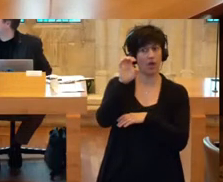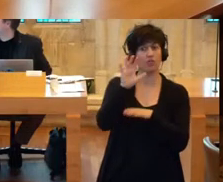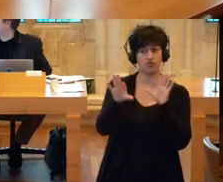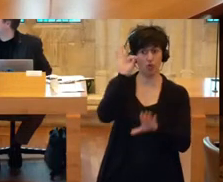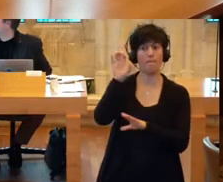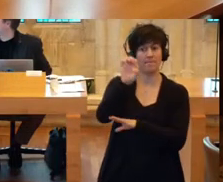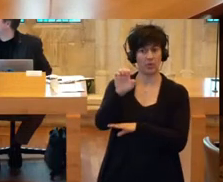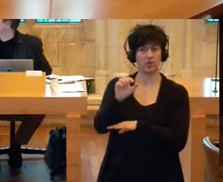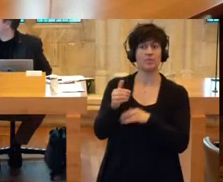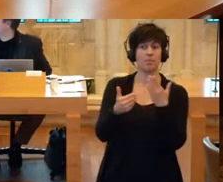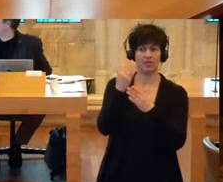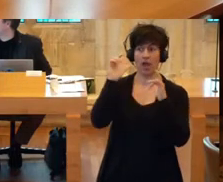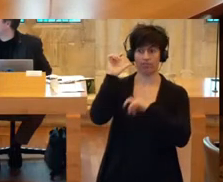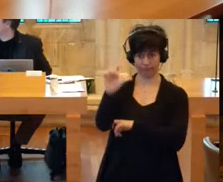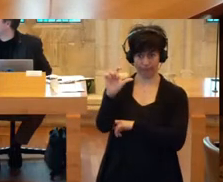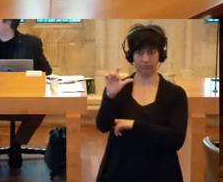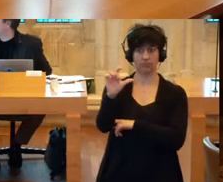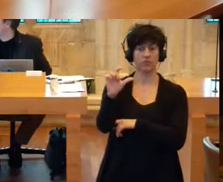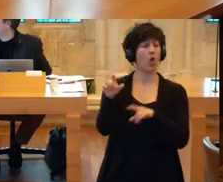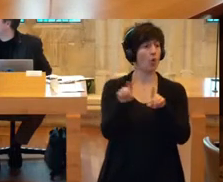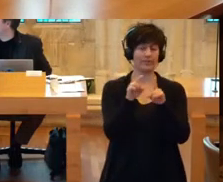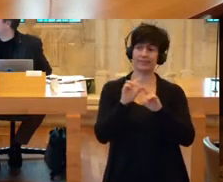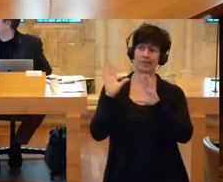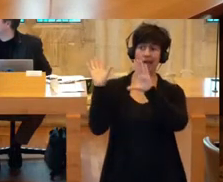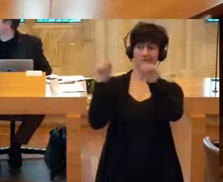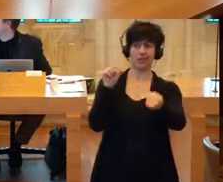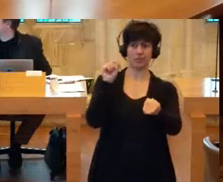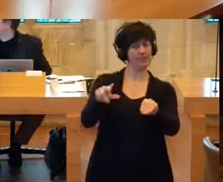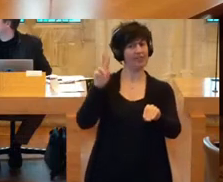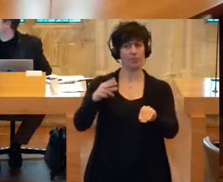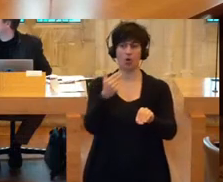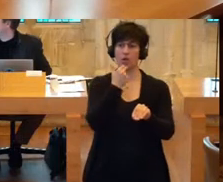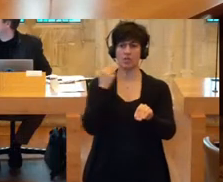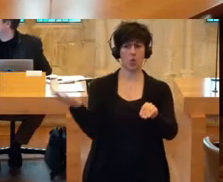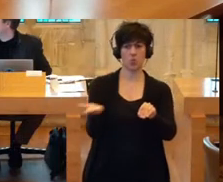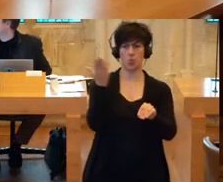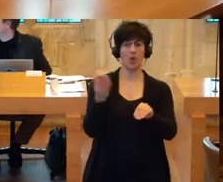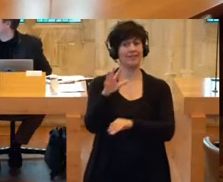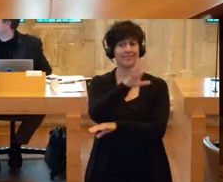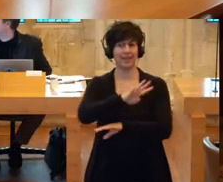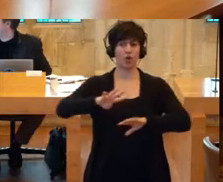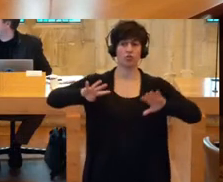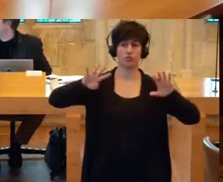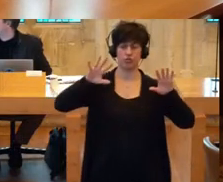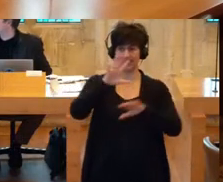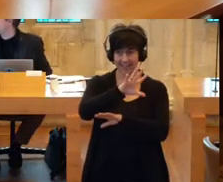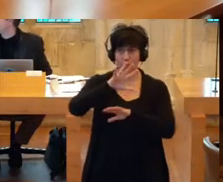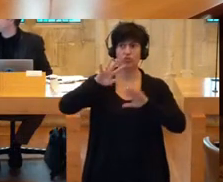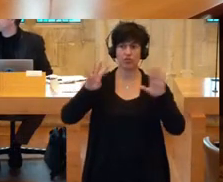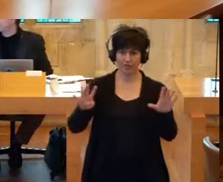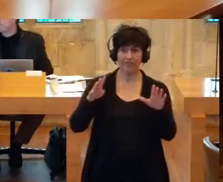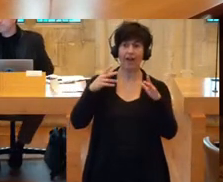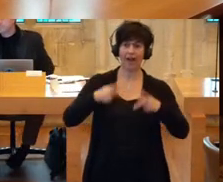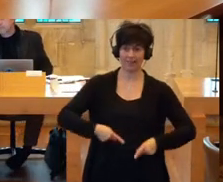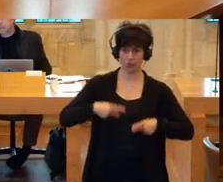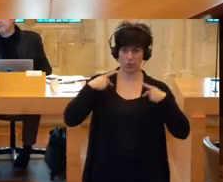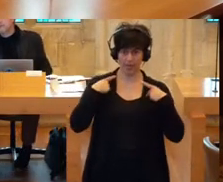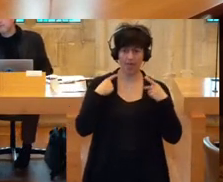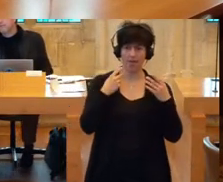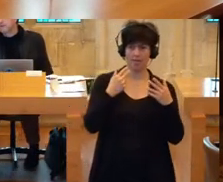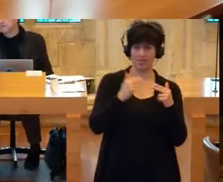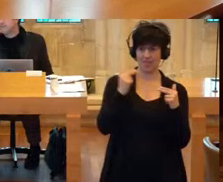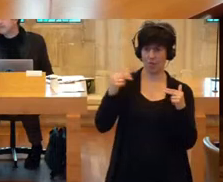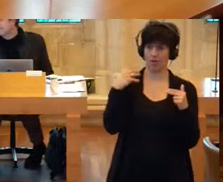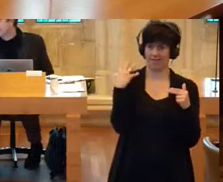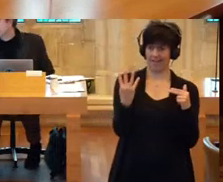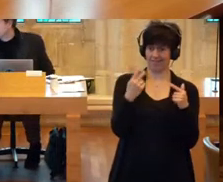Et puis cette installation sera vraiment qualitative. Il y a quand même 59 ateliers sur 4 niveaux.